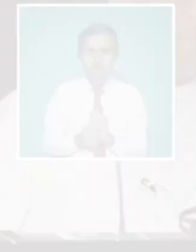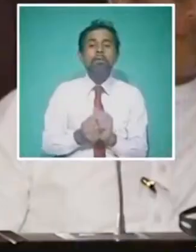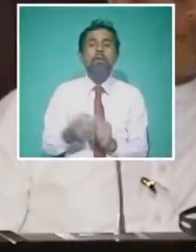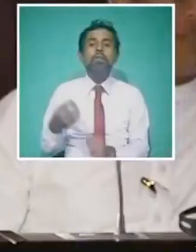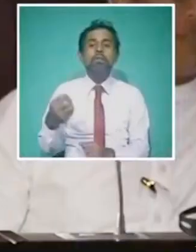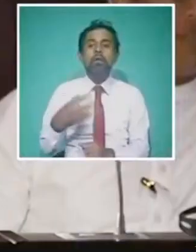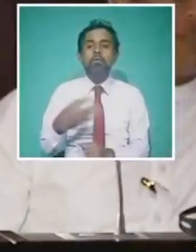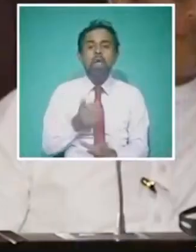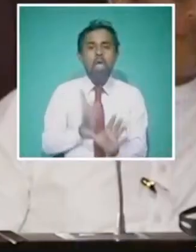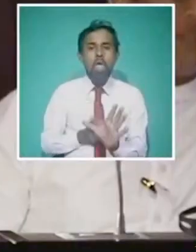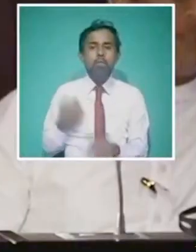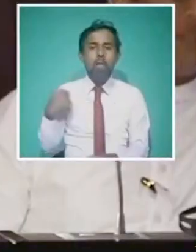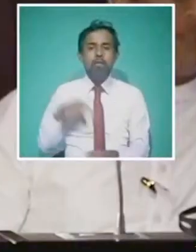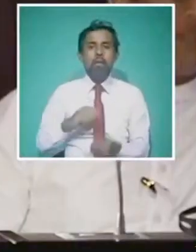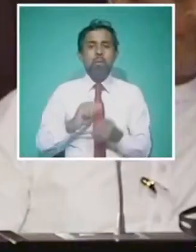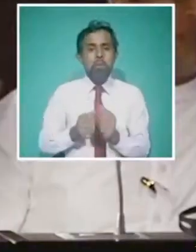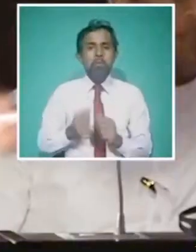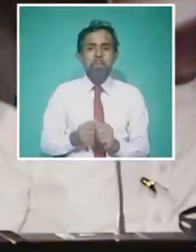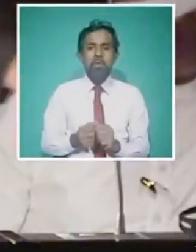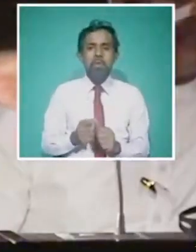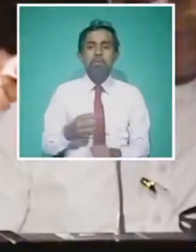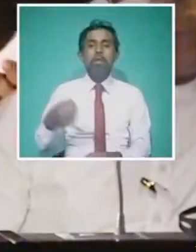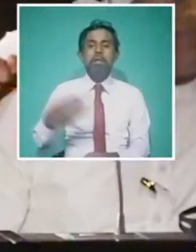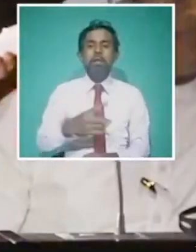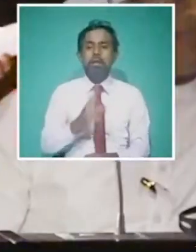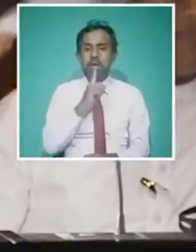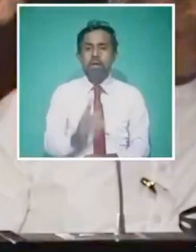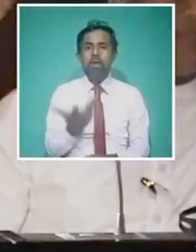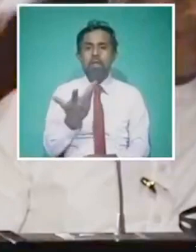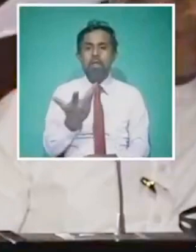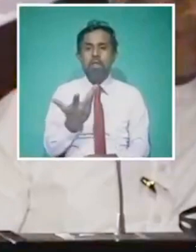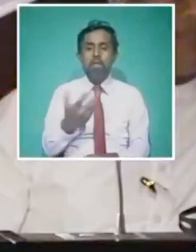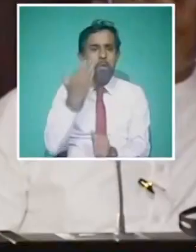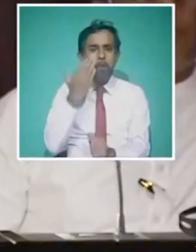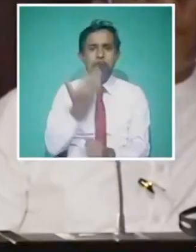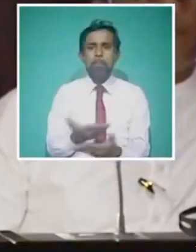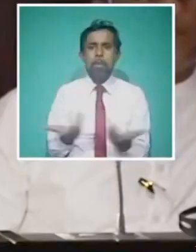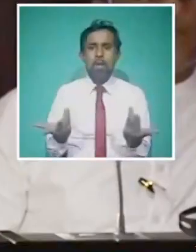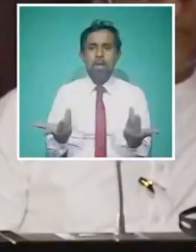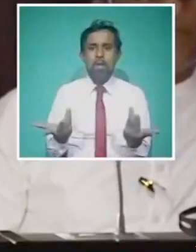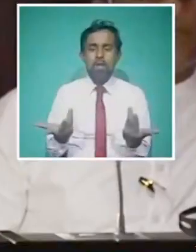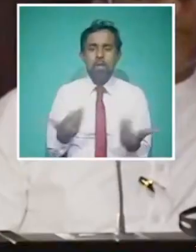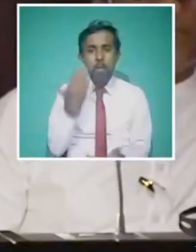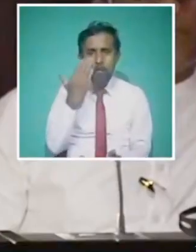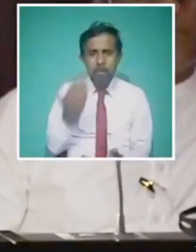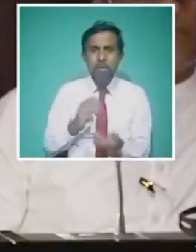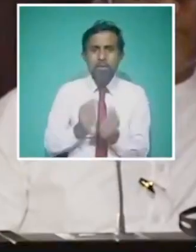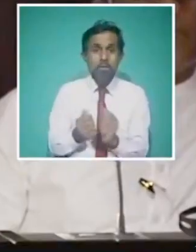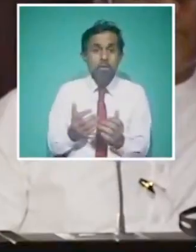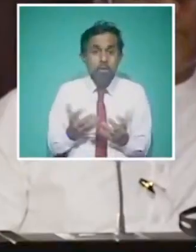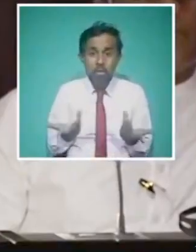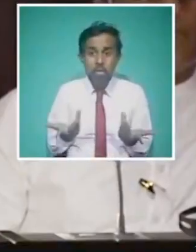කියලා. හැමදාම ඇවිල්ලා කියනවා සංශෝධනය කරනවායි. නමුත් දිනයක් නැහැ. වකවානුවක් නැහැ. නමුත් අපිට පේනවා ඒක සංශෝධනය